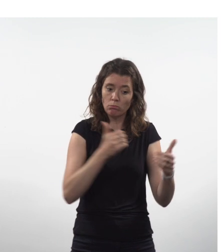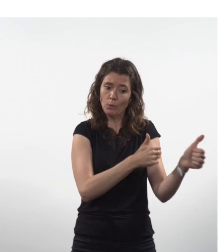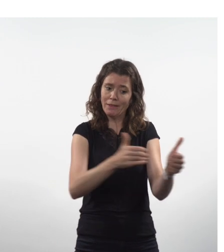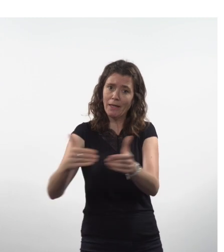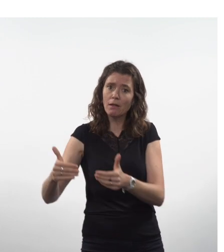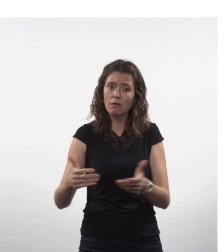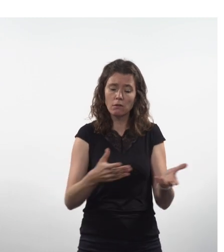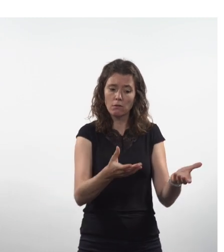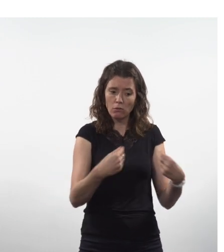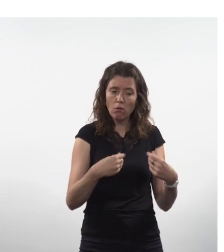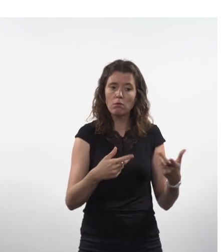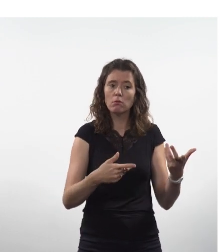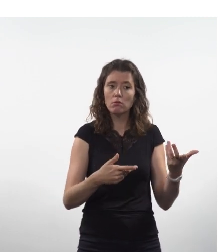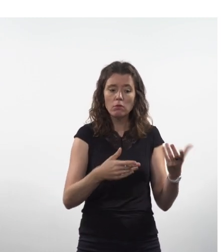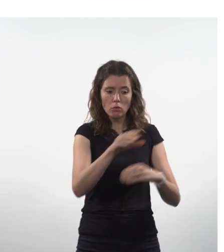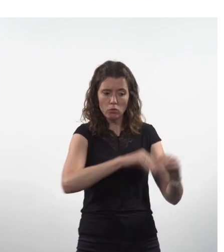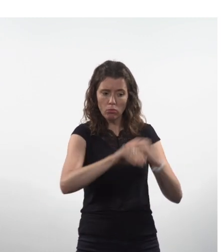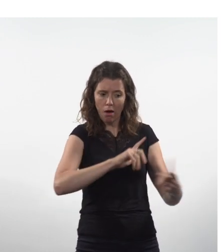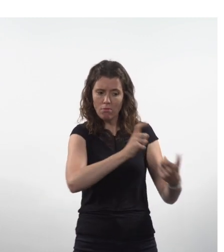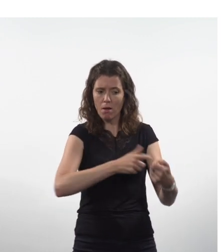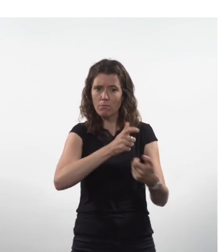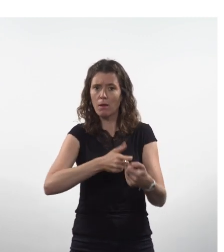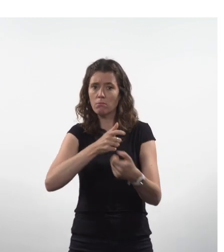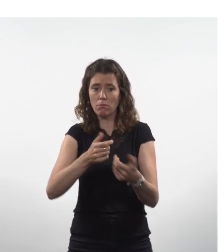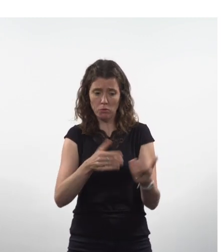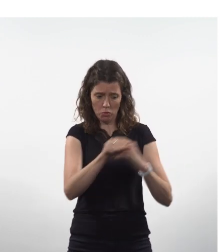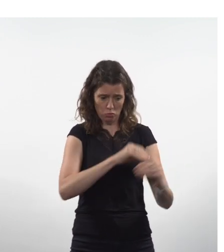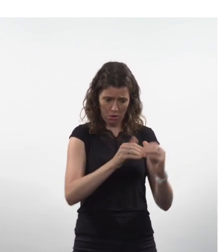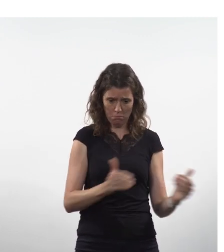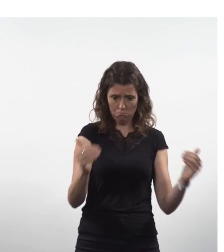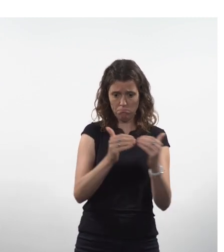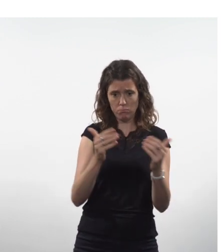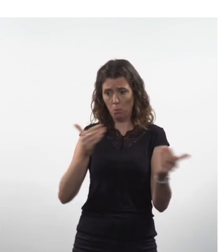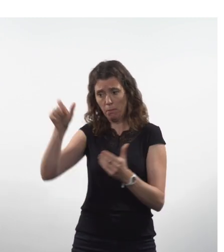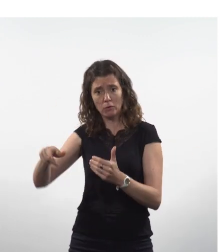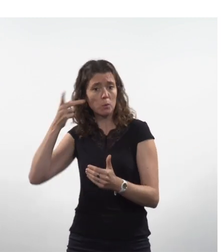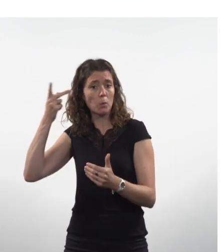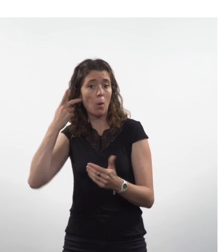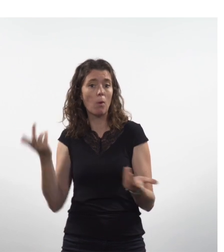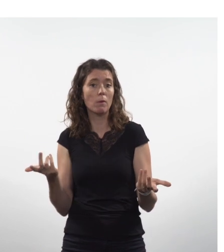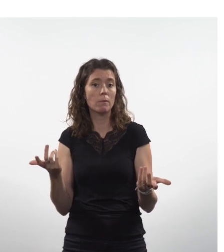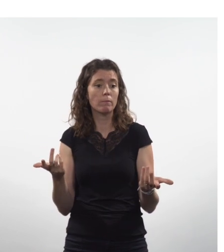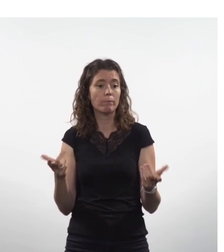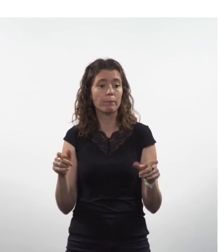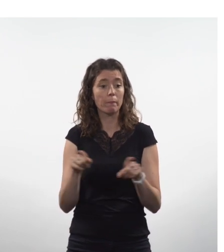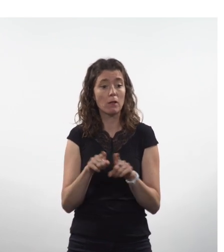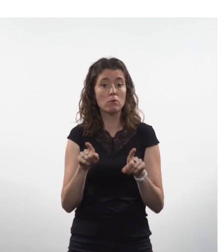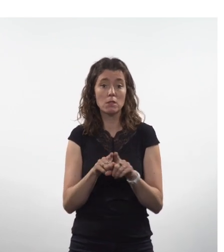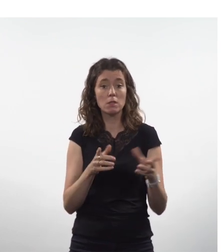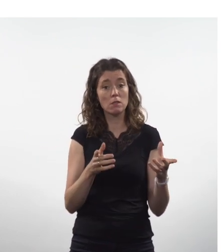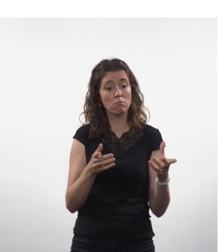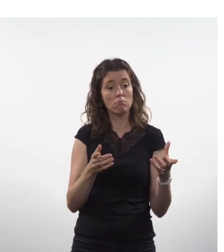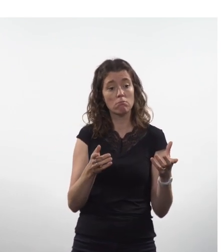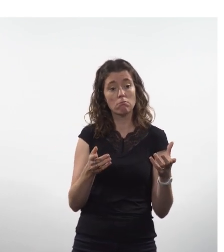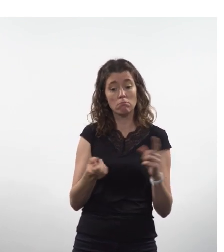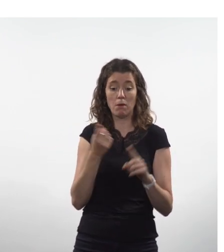unités permettent d'offrir une prestation de soins égales à celle reçue par un patient entendant, mais aussi de permettre aux professionnels de santé